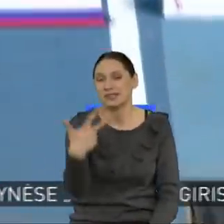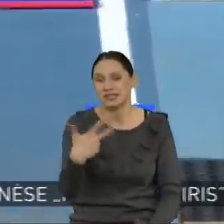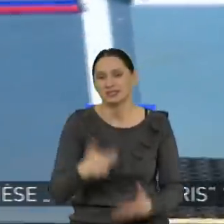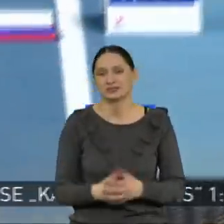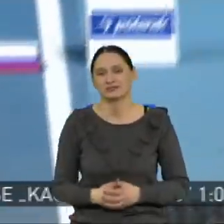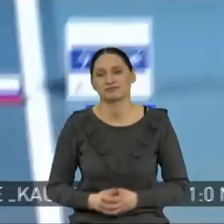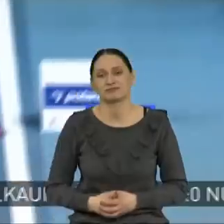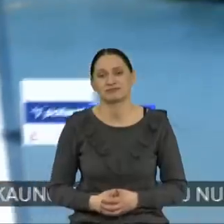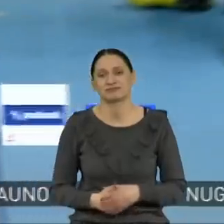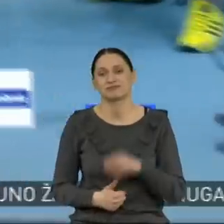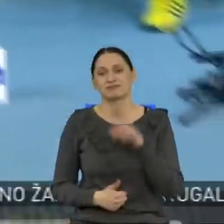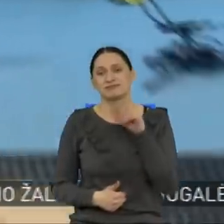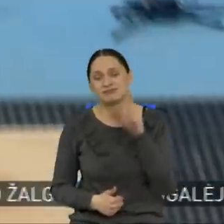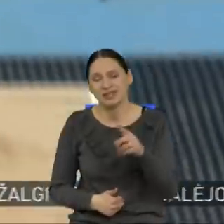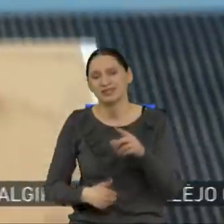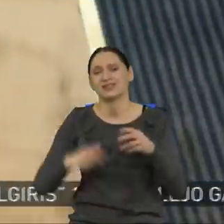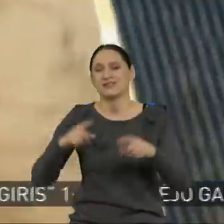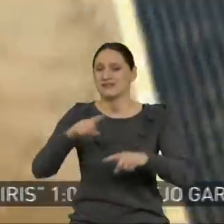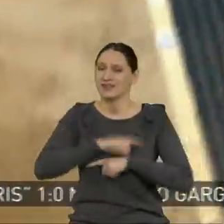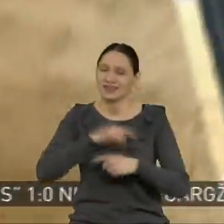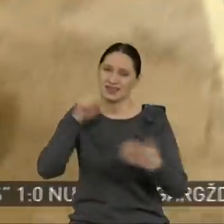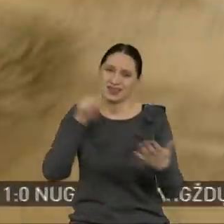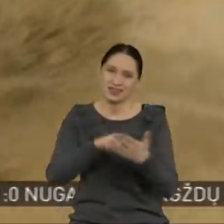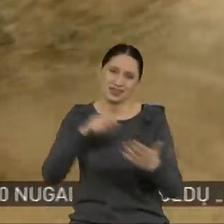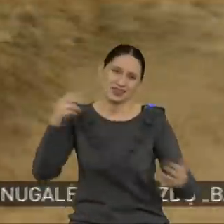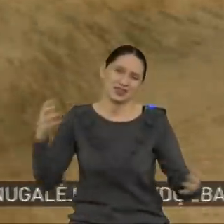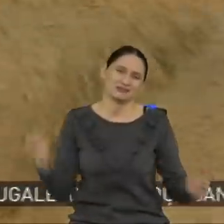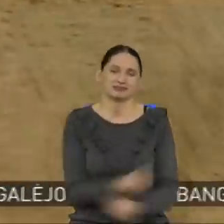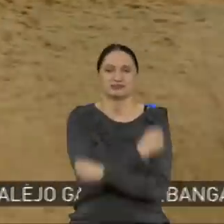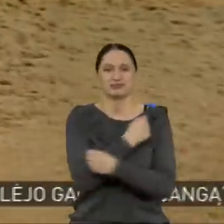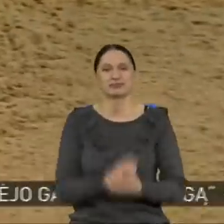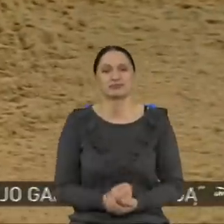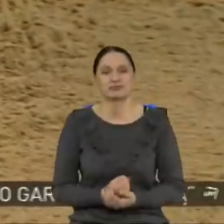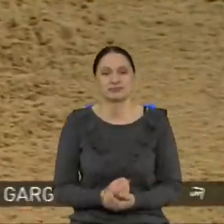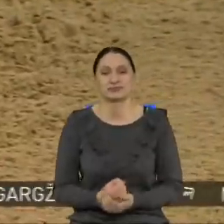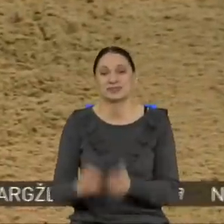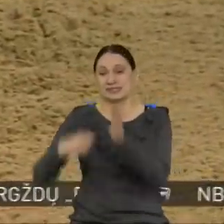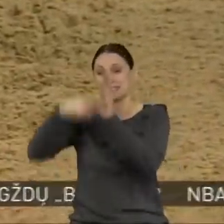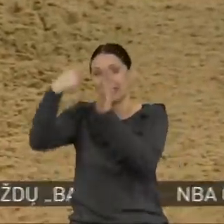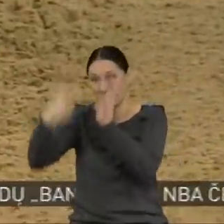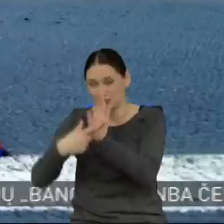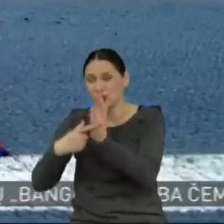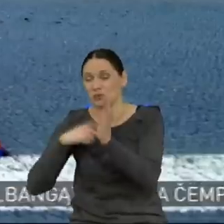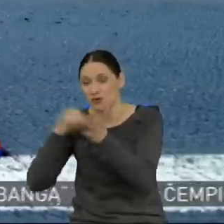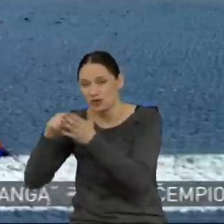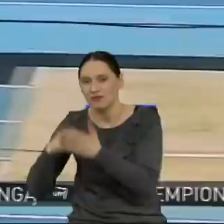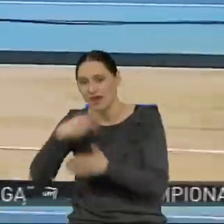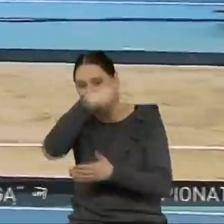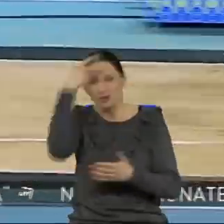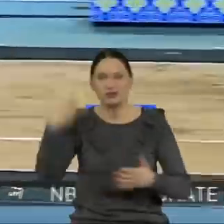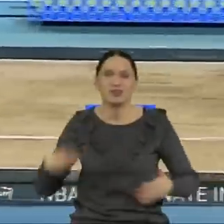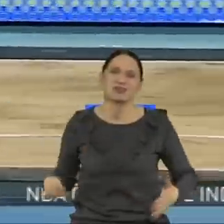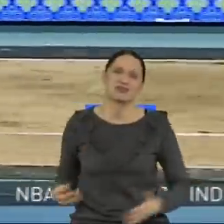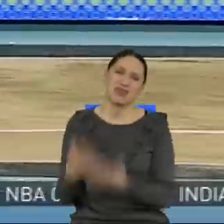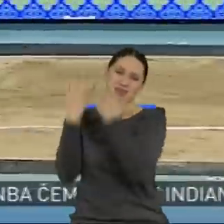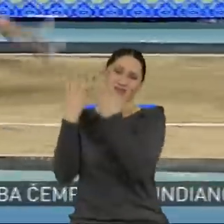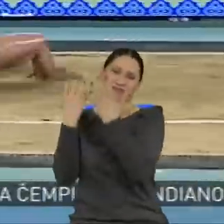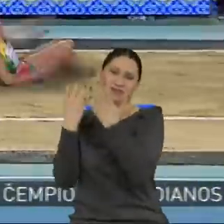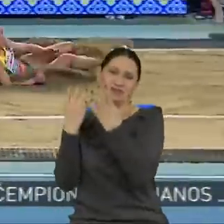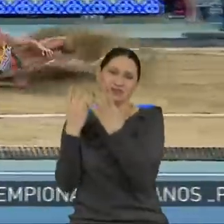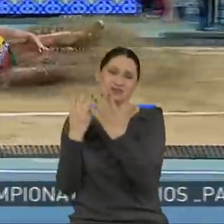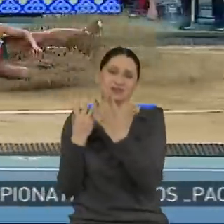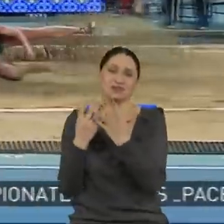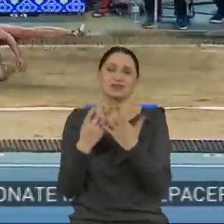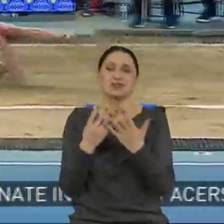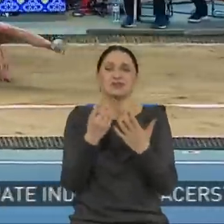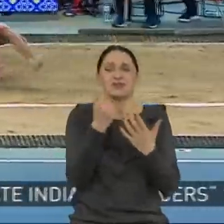centimetrai. Bet vietai finale to neužteko. Tarp 17 atrankos dalyvių lietuvė užėmė 9 vietą. Nuo finalo